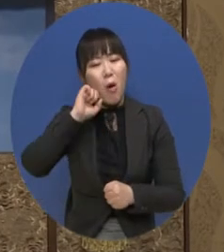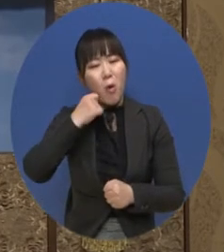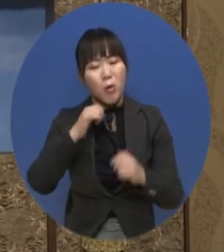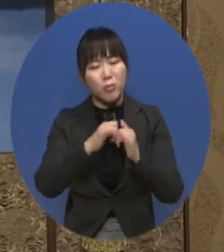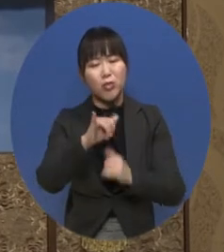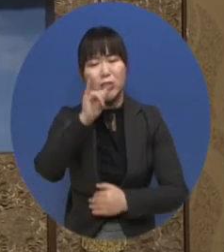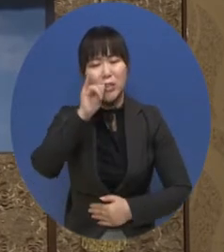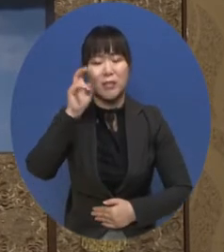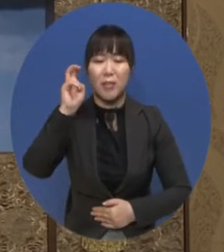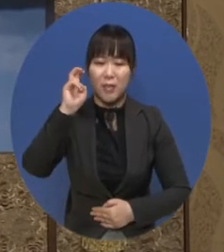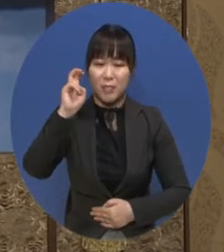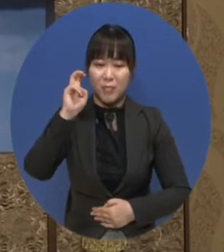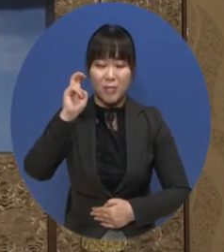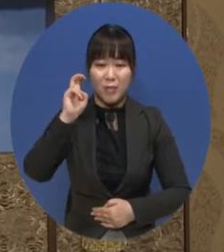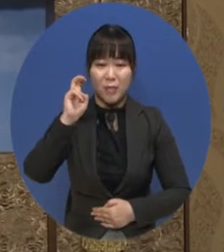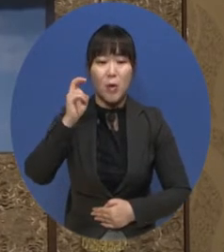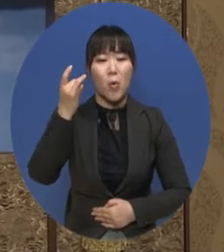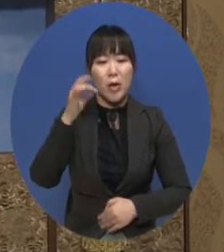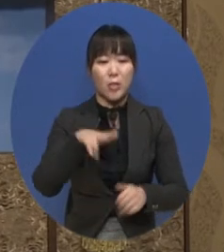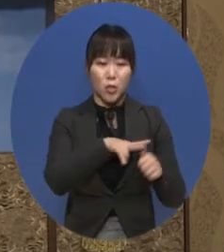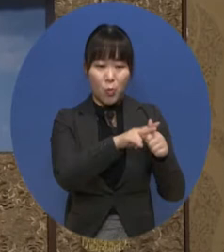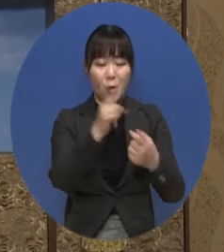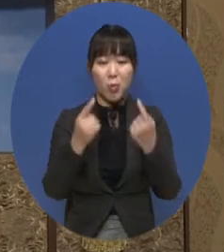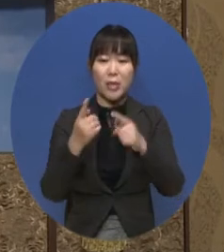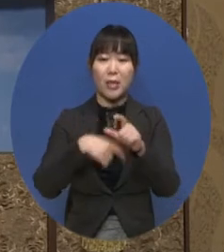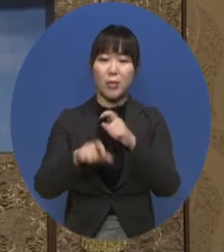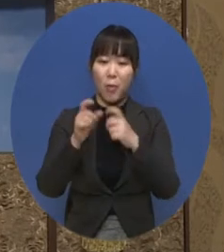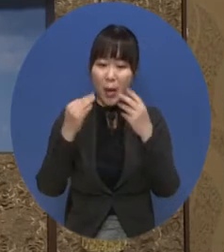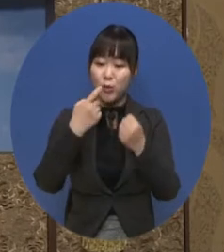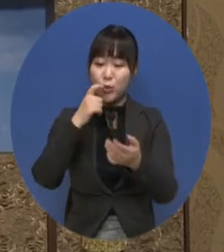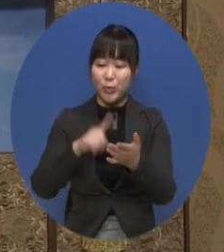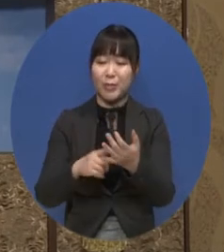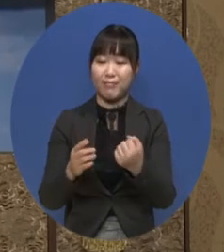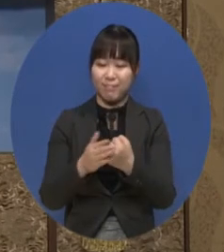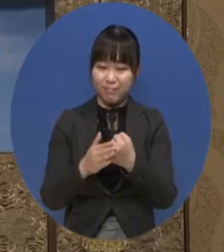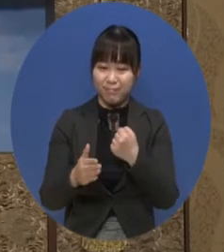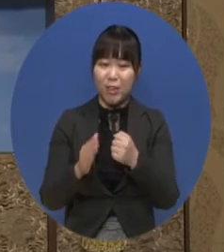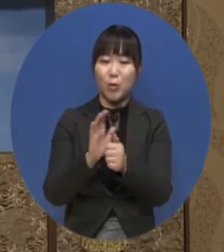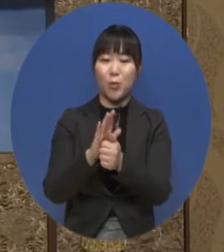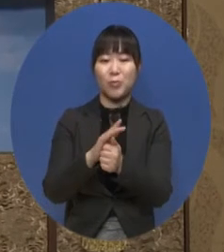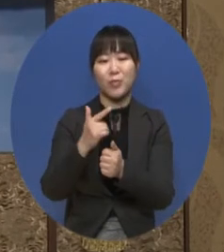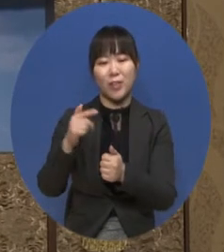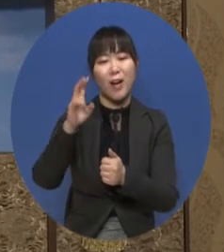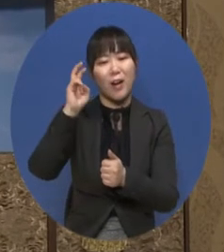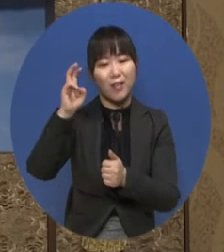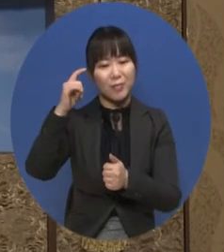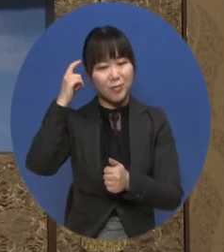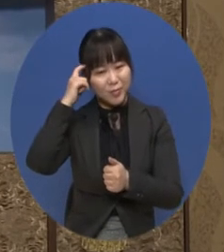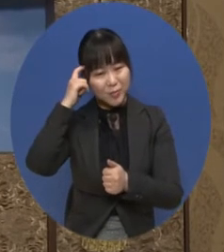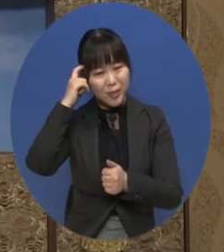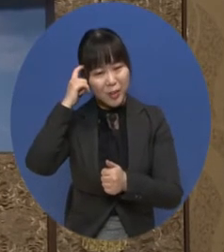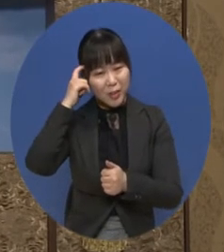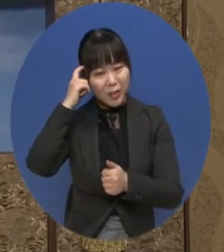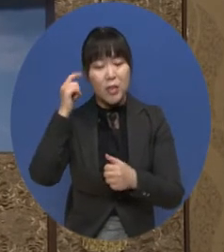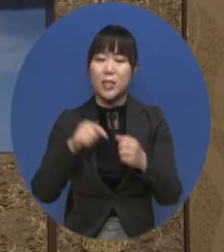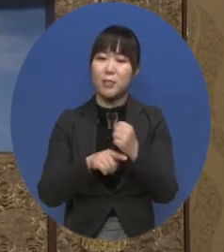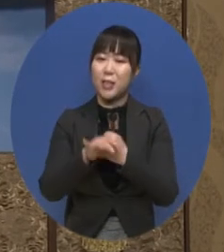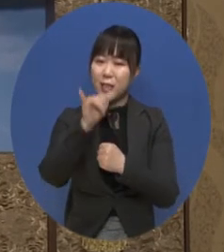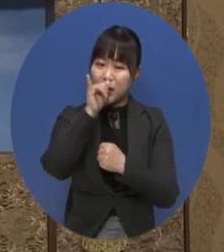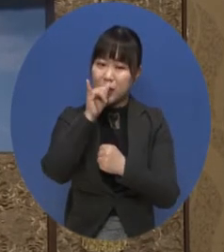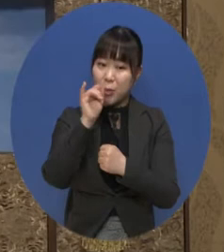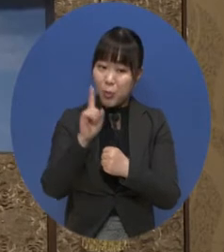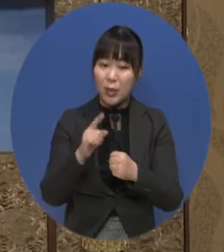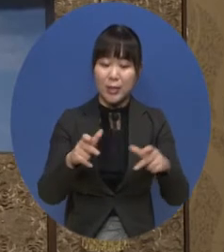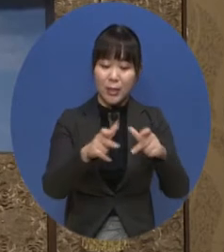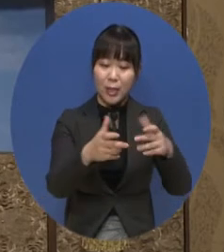분들도 계셨겠지만 기존의 정보보다 많이 쉬웠기 때문에 네. 도움이 되었으리라 생각을 하고 있고 네. 의미가 있는 거는